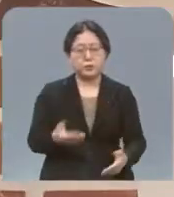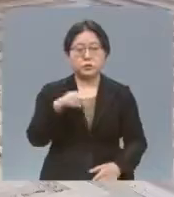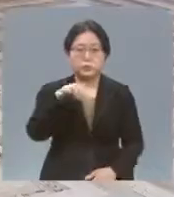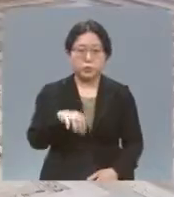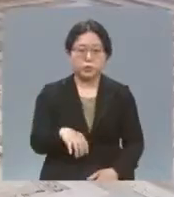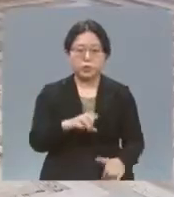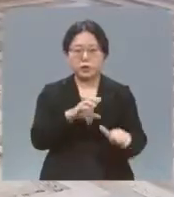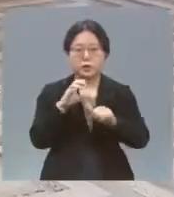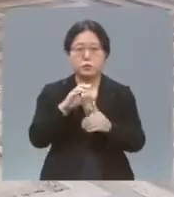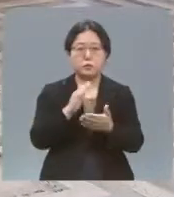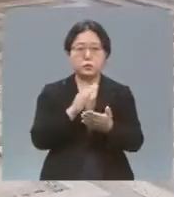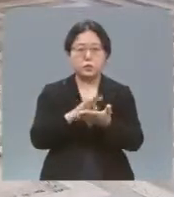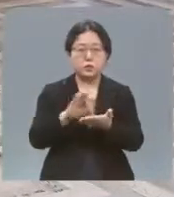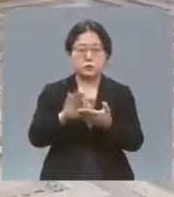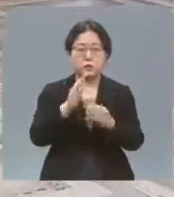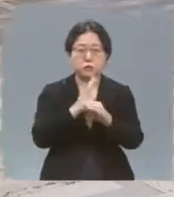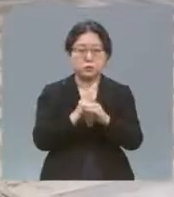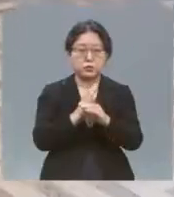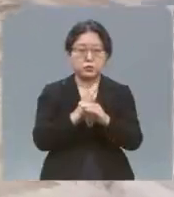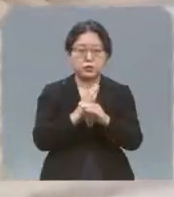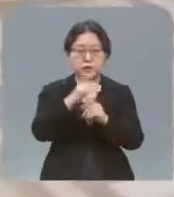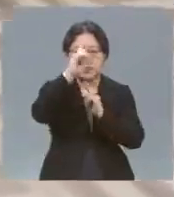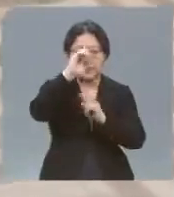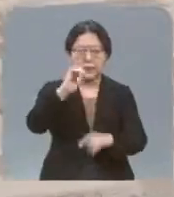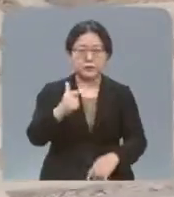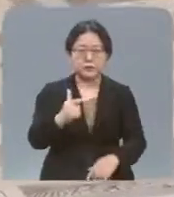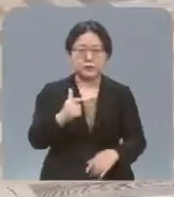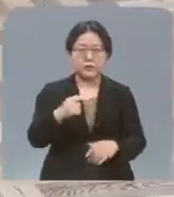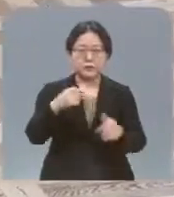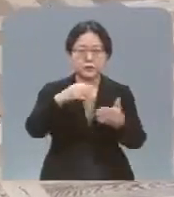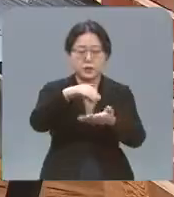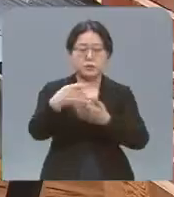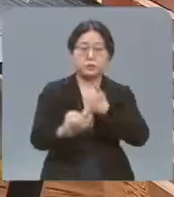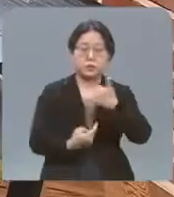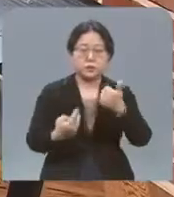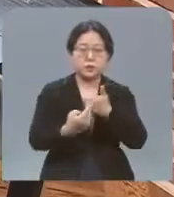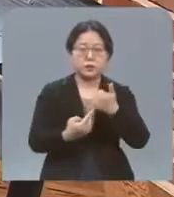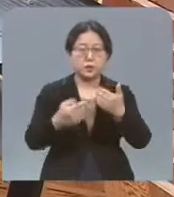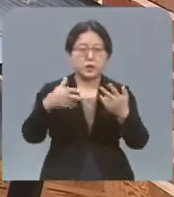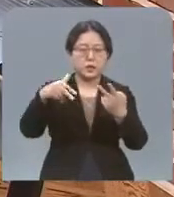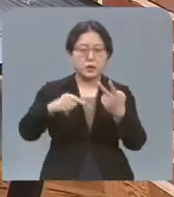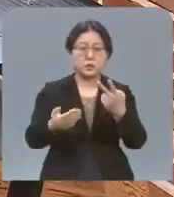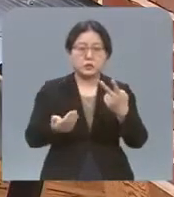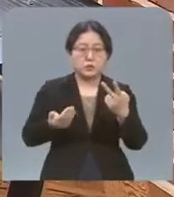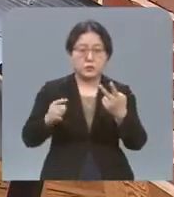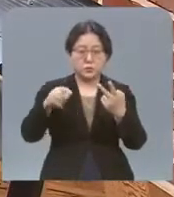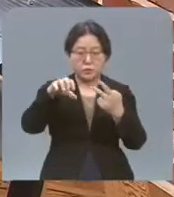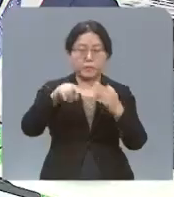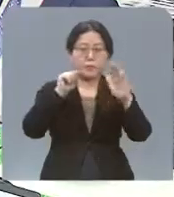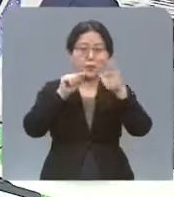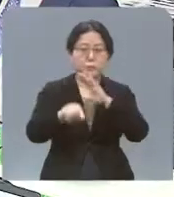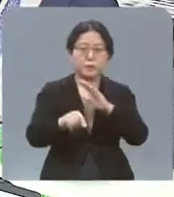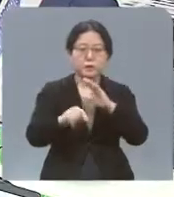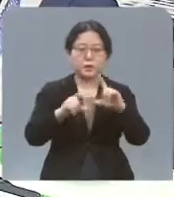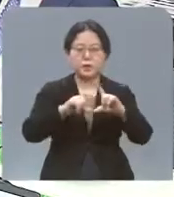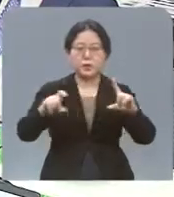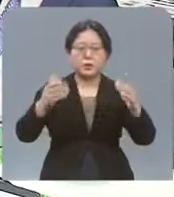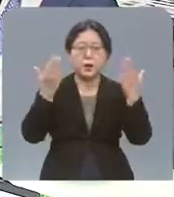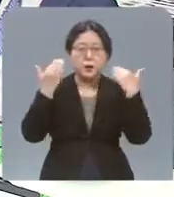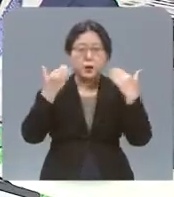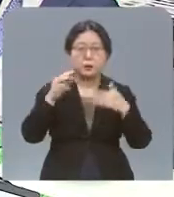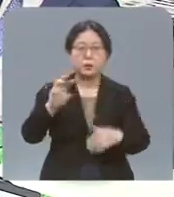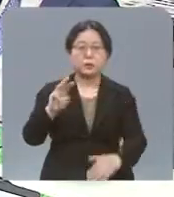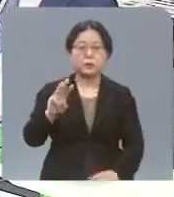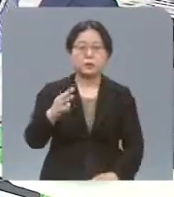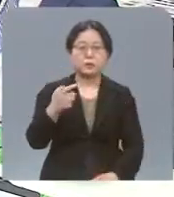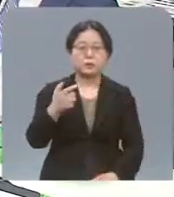공간으로도 활용되고 있습니다. 이정선 교육감직 인수위원회는 2주 전 이곳을 방문한 뒤 일선학교